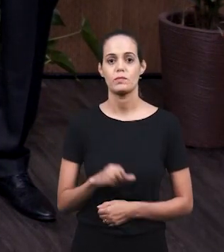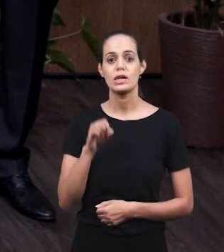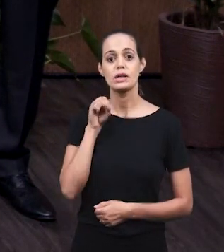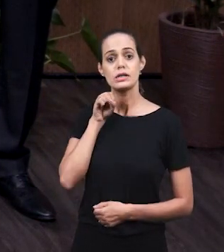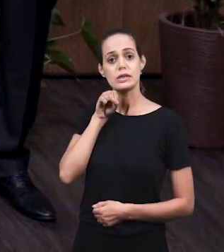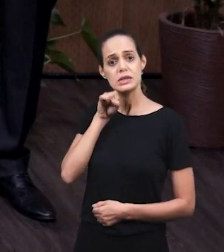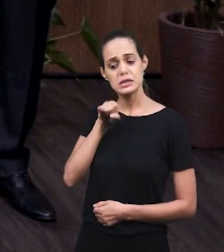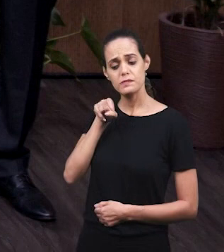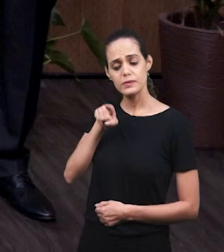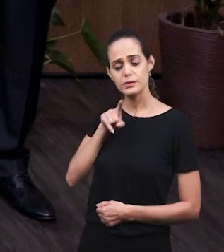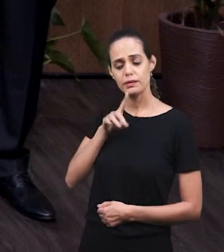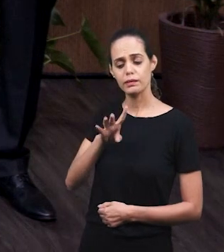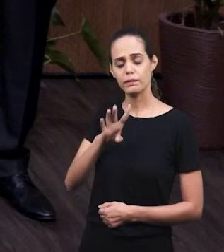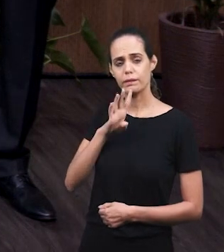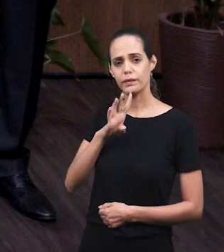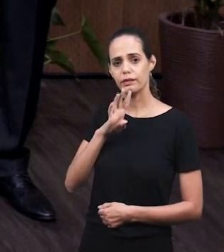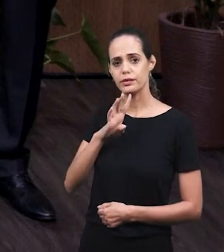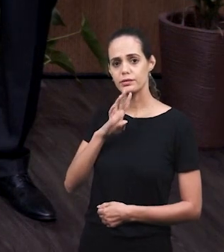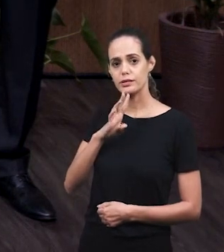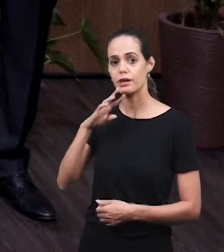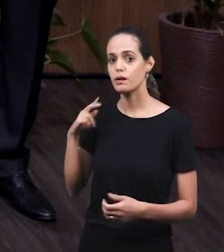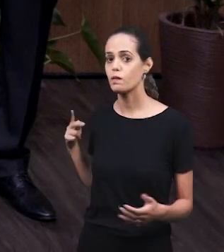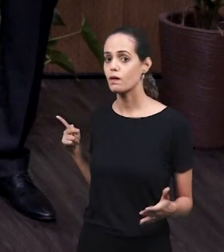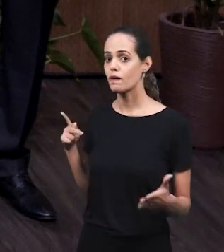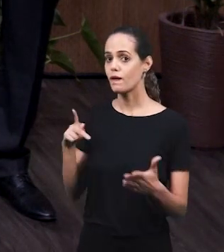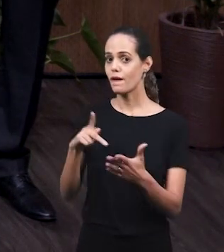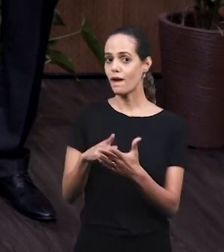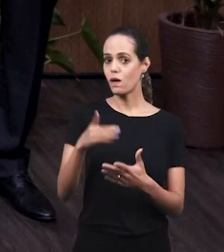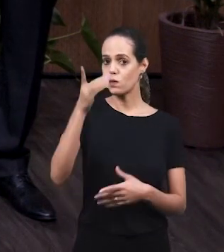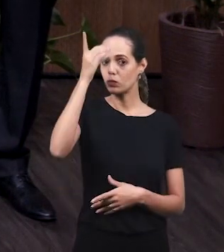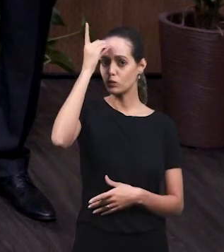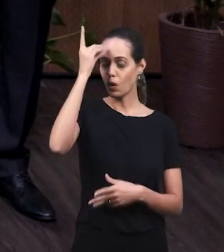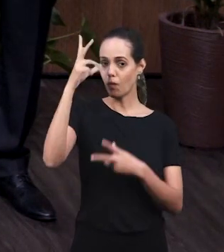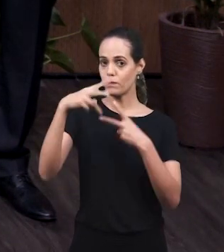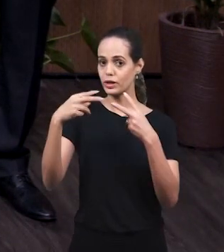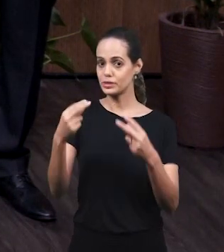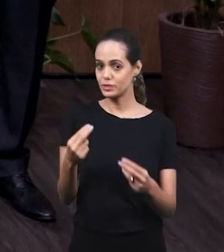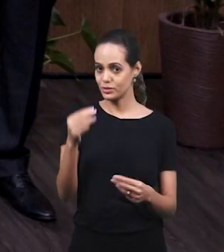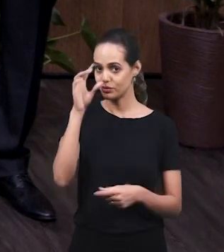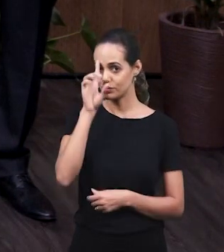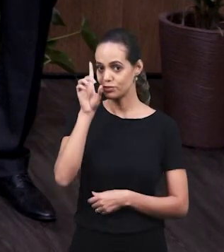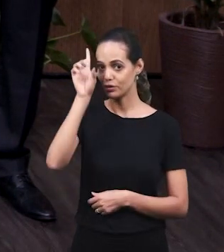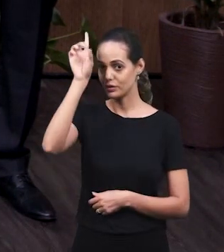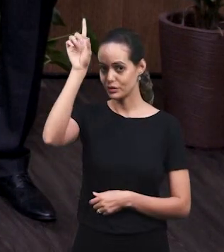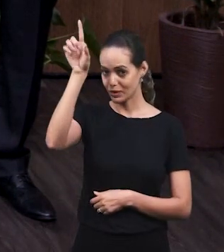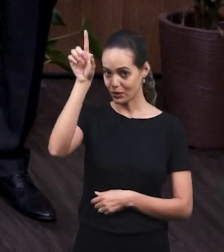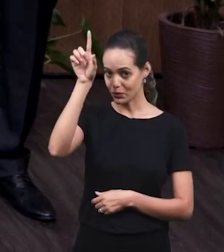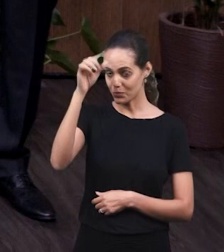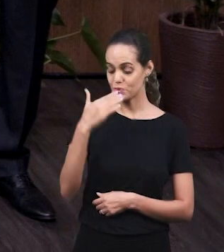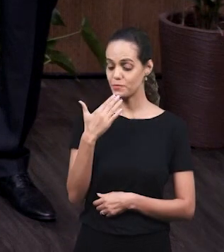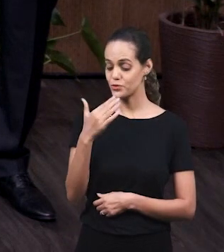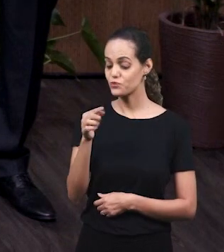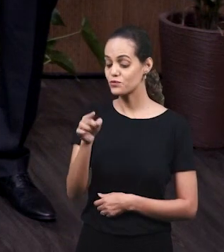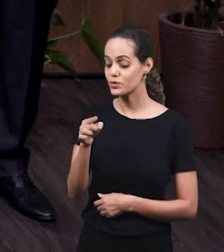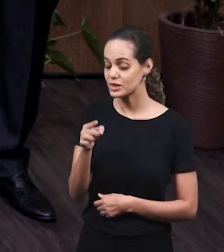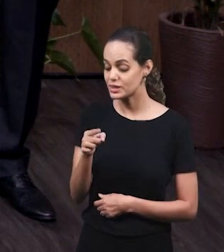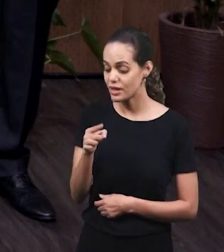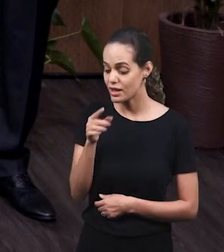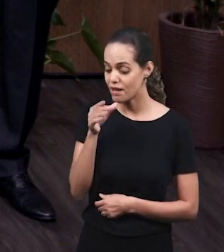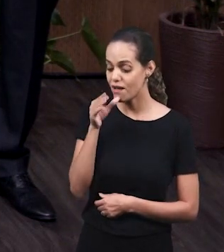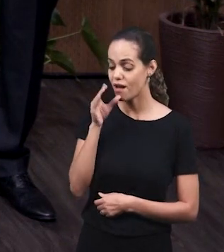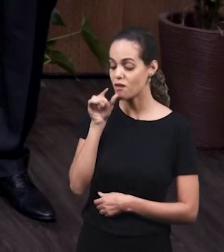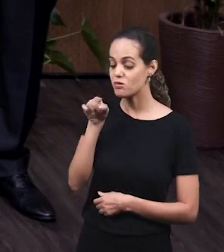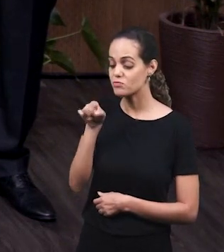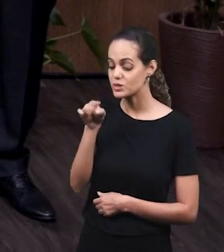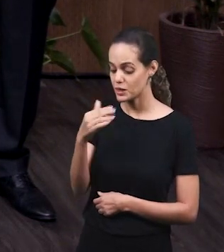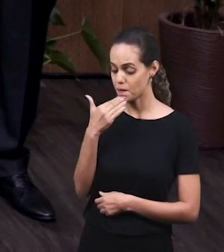tu connaissais le don de Dieu et qui te dit « donne-moi à boire »,